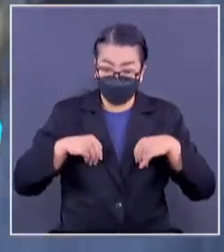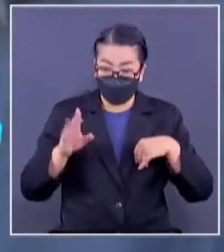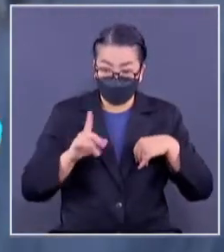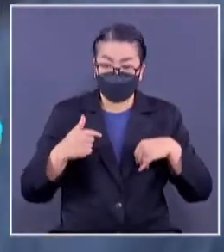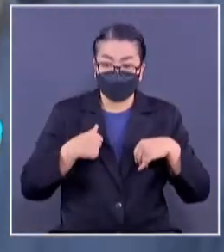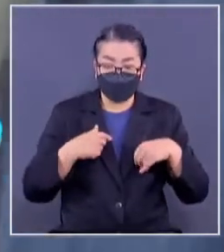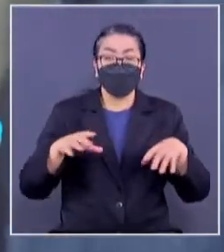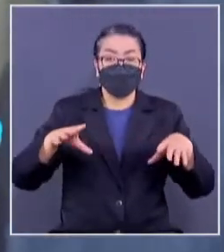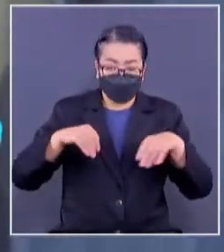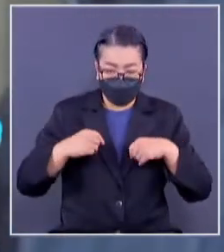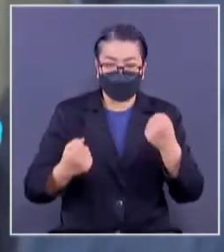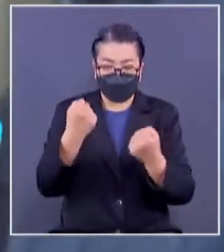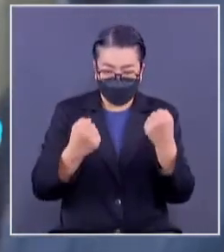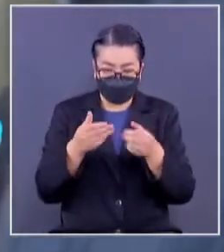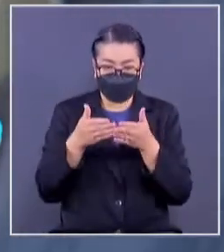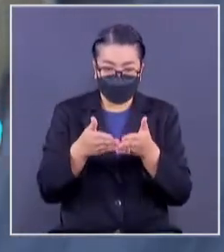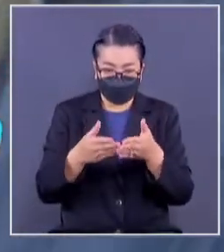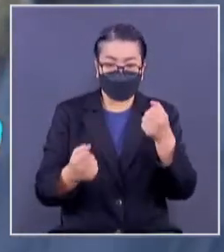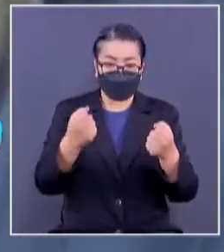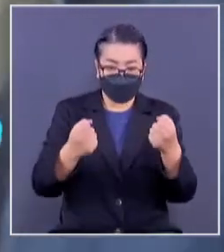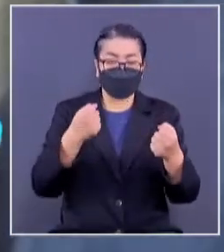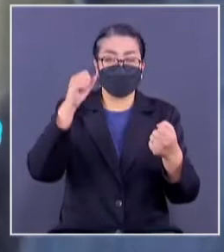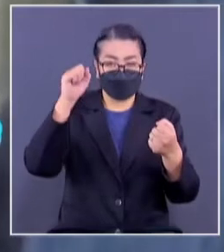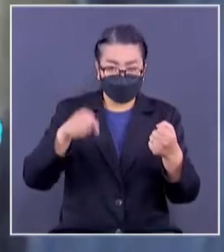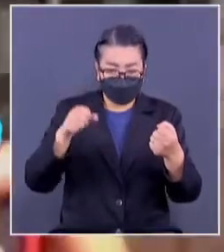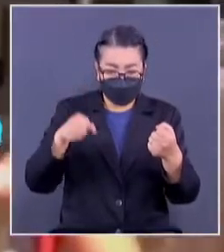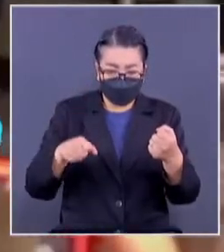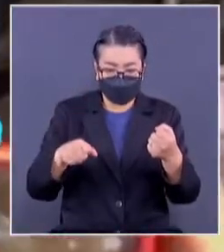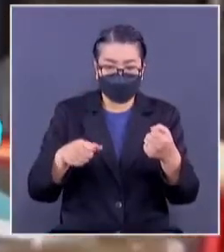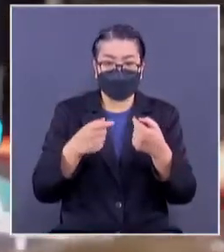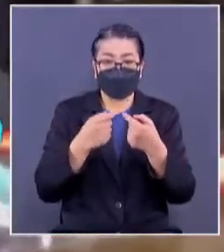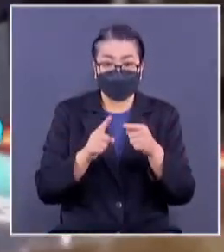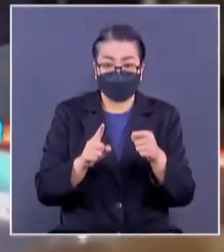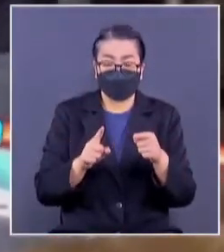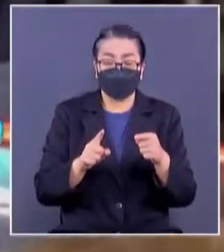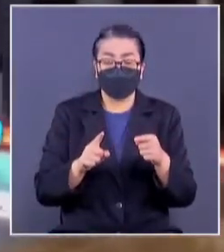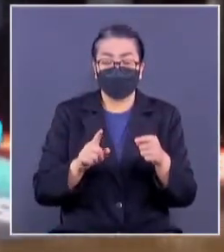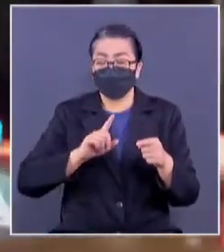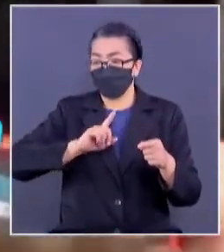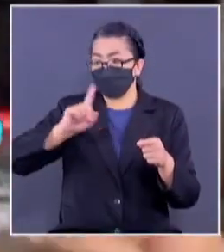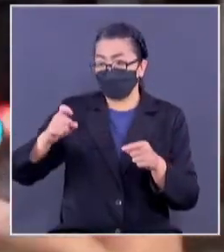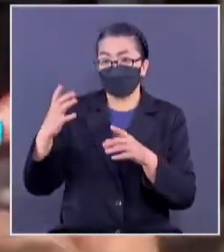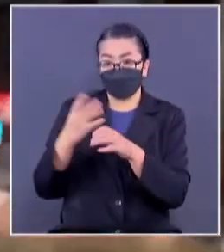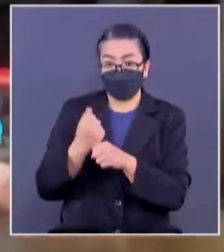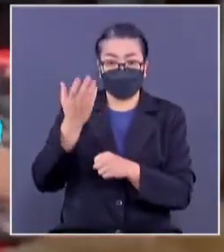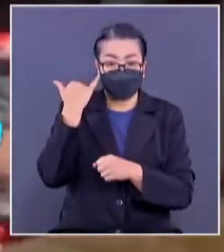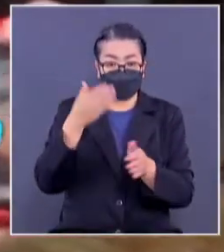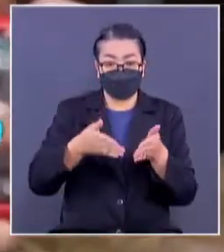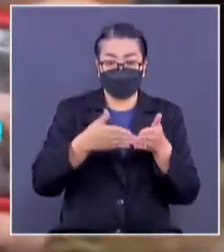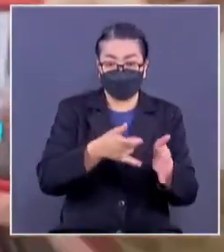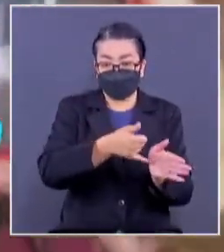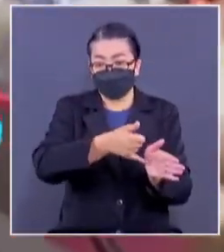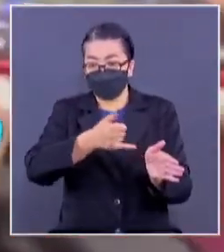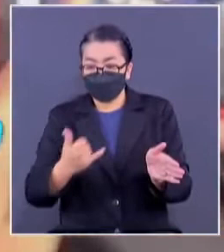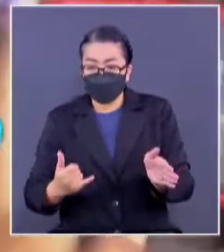รับว่าเป็นคนขับเรือจริงจากนี้ก็จะมีการสอบถามไปยังรองผู้บัญชาการตำรวจภูธรภาคหนึ่งอีกครั้งนะคะว่ามีการสื่อสารออก